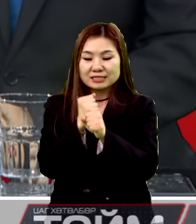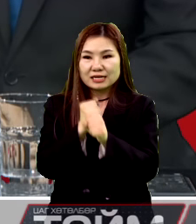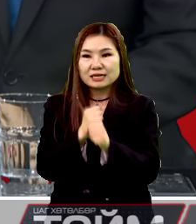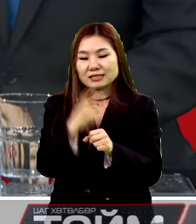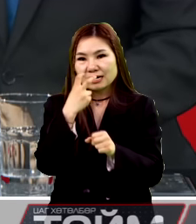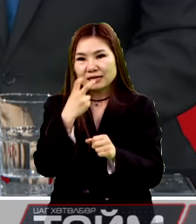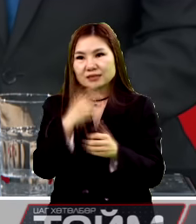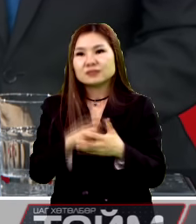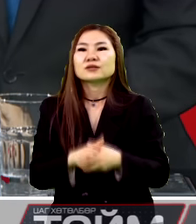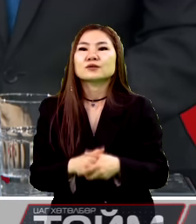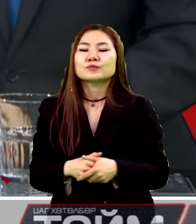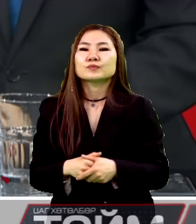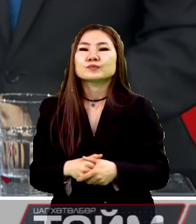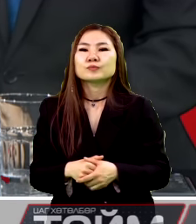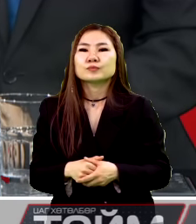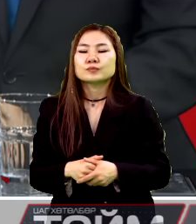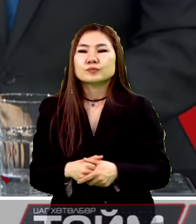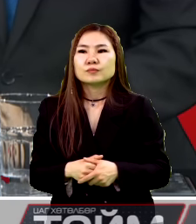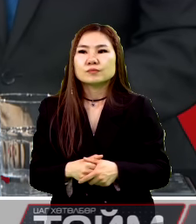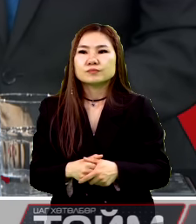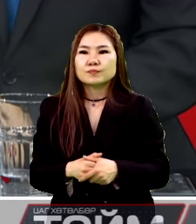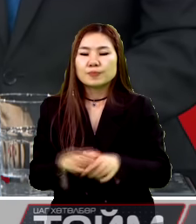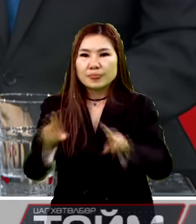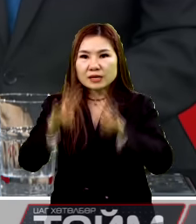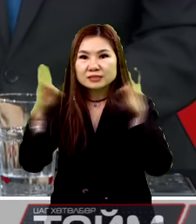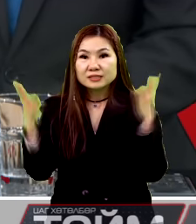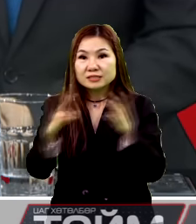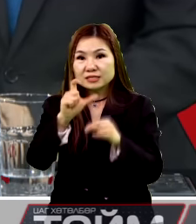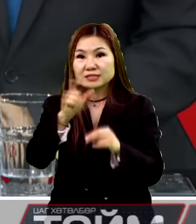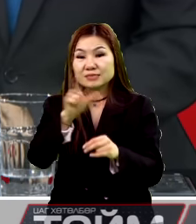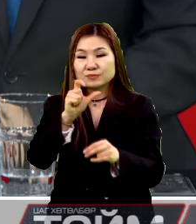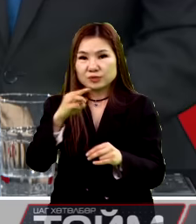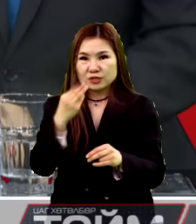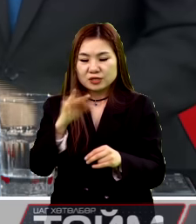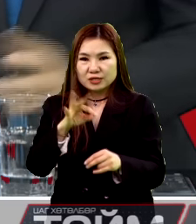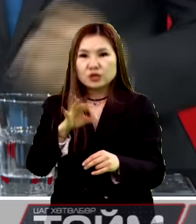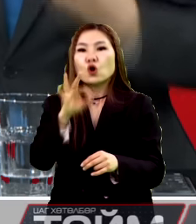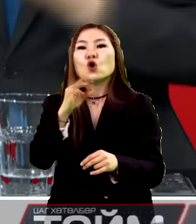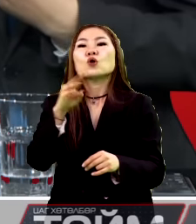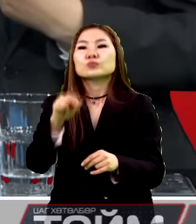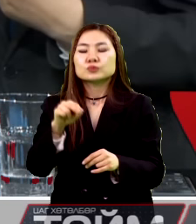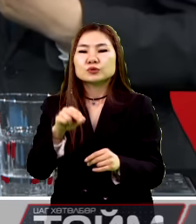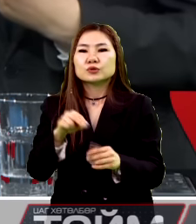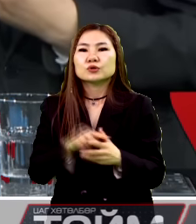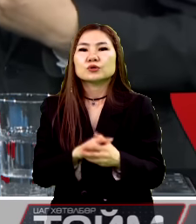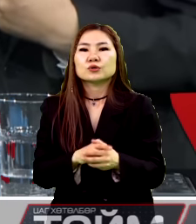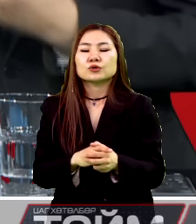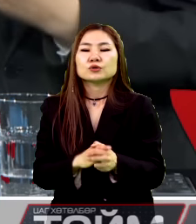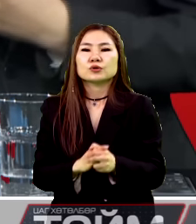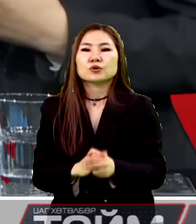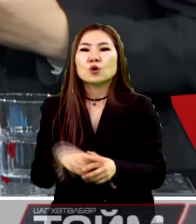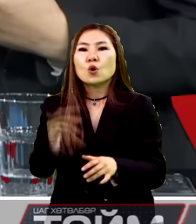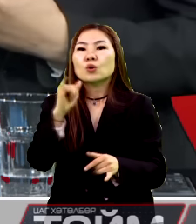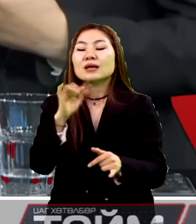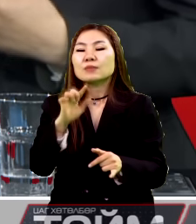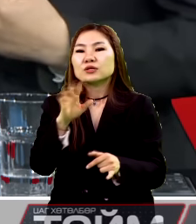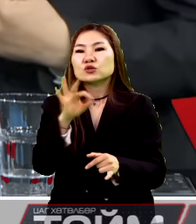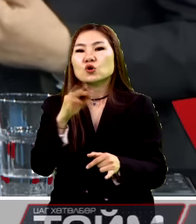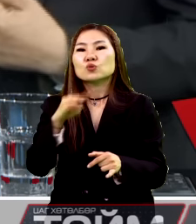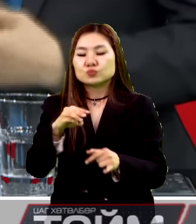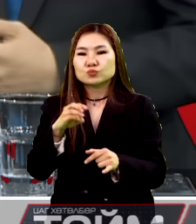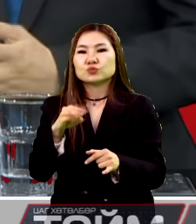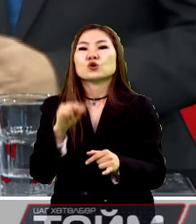ингээд бас харахаар нэг зүйл бас их анхаарал татлалт. Одоо нийтийн ингээд эзэмшлийн өмчд байгаа юм. Нийслэлийн одоо өмчд